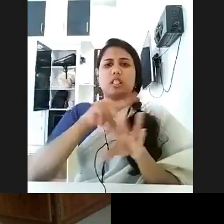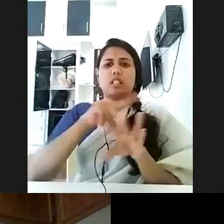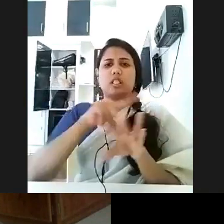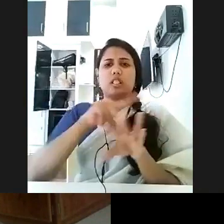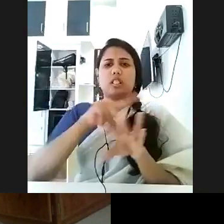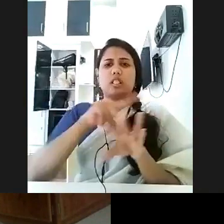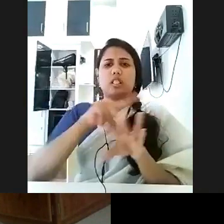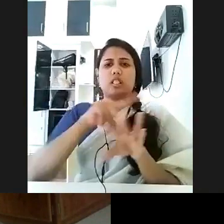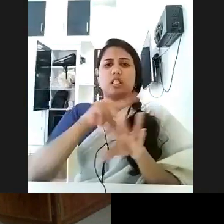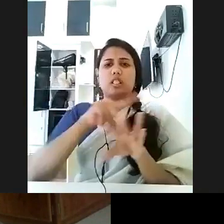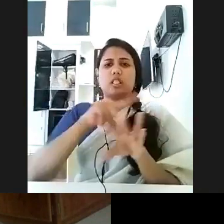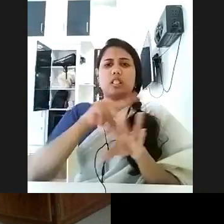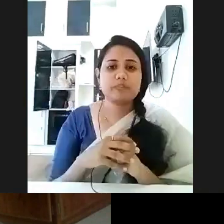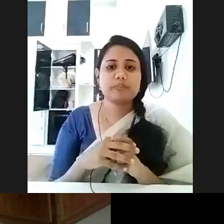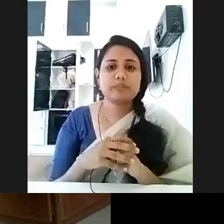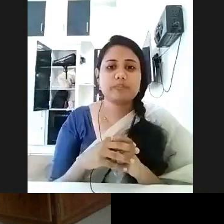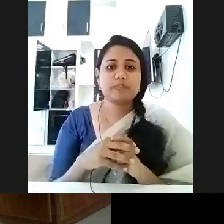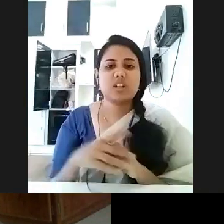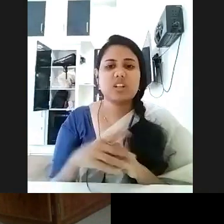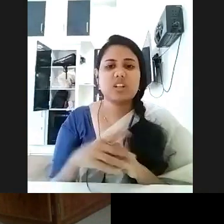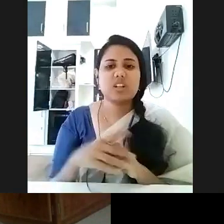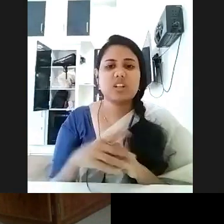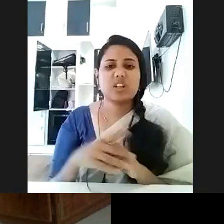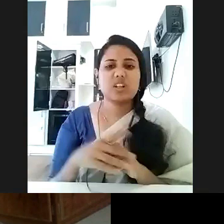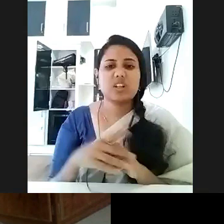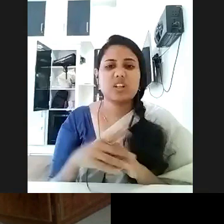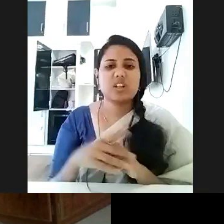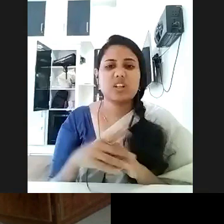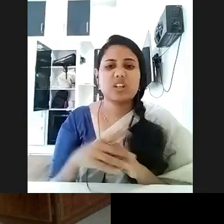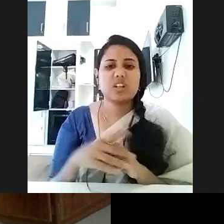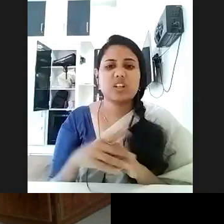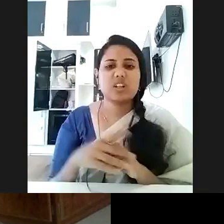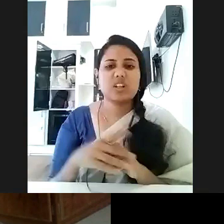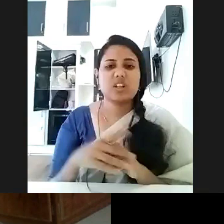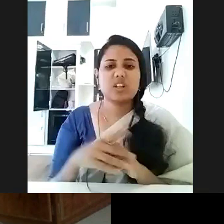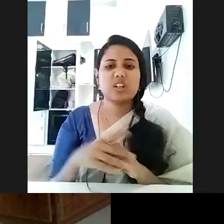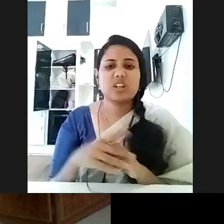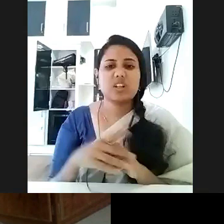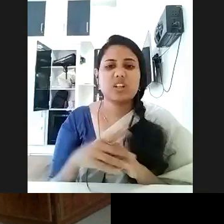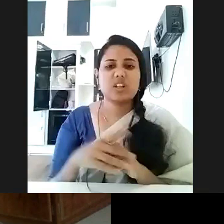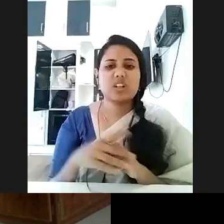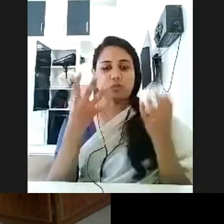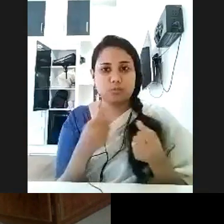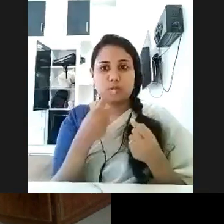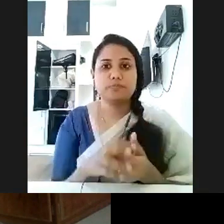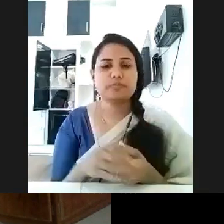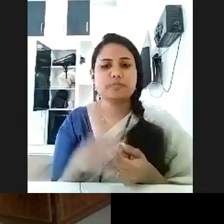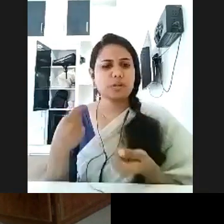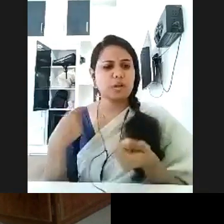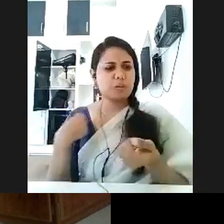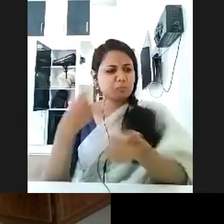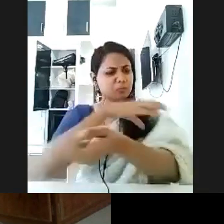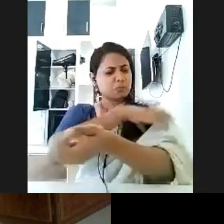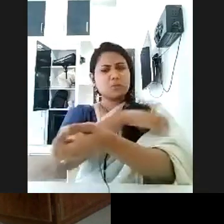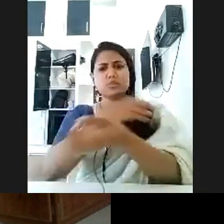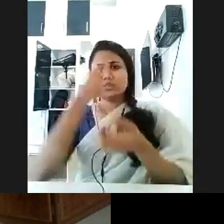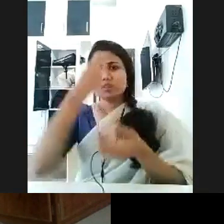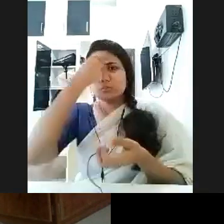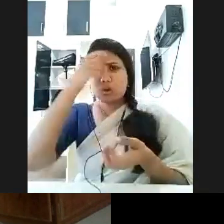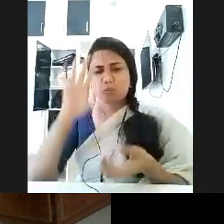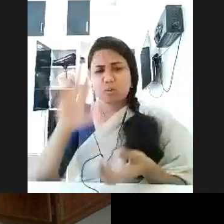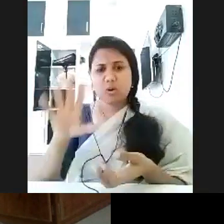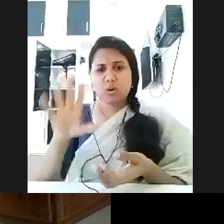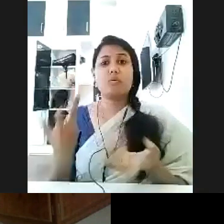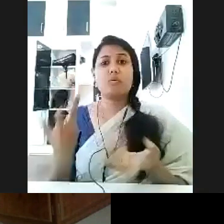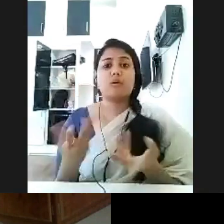എനിക്ക് കാണണമെന്ന് പറഞ്ഞായിരുന്നു. മെയിൻലി ബിക്കോസ് ഇപ്പോൾ മസിൽസിൽ മറ്റേ ടെൻഡൻസിലൊക്കെ വല്ല കൺട്രാക്ചേഴ്സ് വന്നിട്ടുണ്ടോ, സ്പൈനും സ്ക്രീൻ ചെയ്യേണ്ട ആവശ്യം ഉണ്ടാവും.